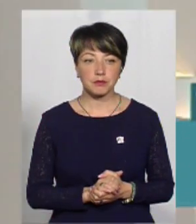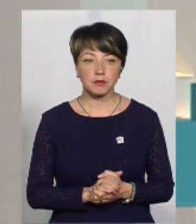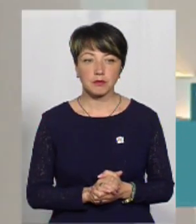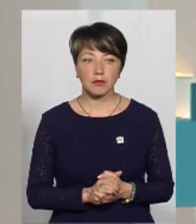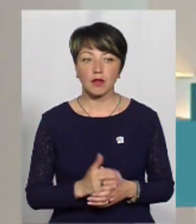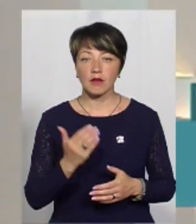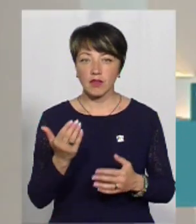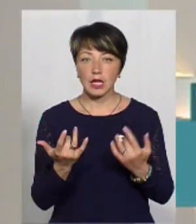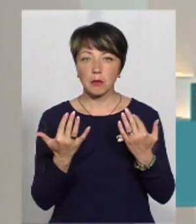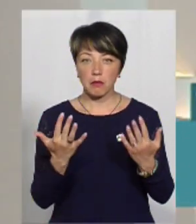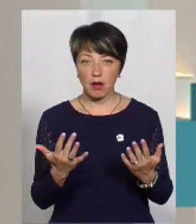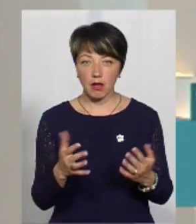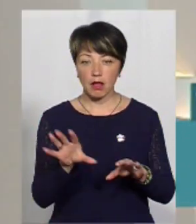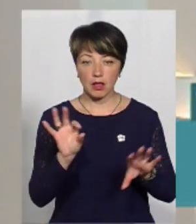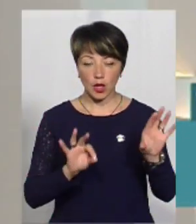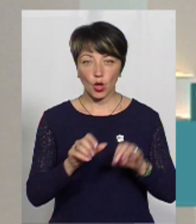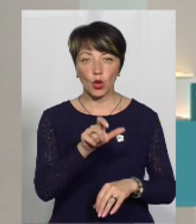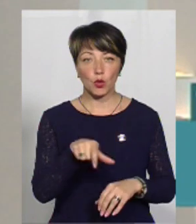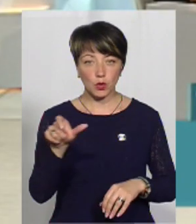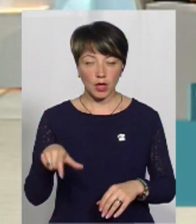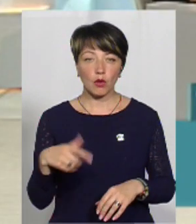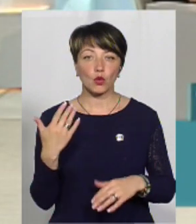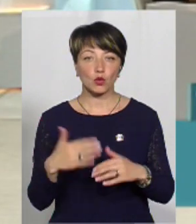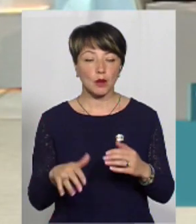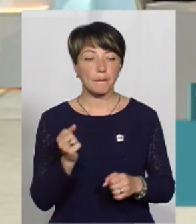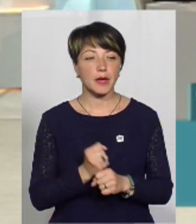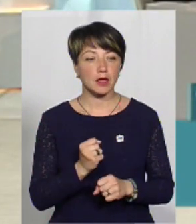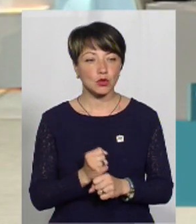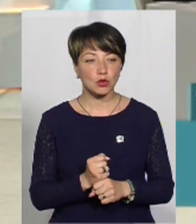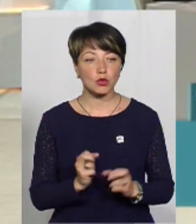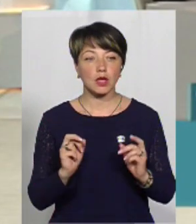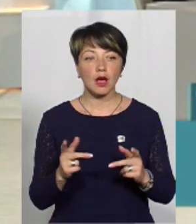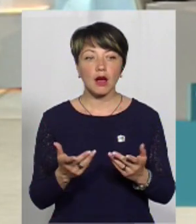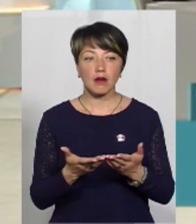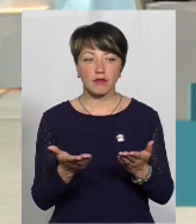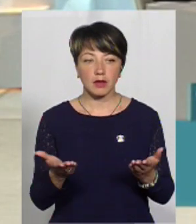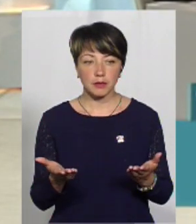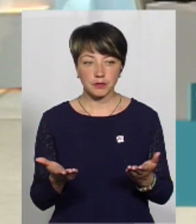Ну, ви набрали цих людей, вони працюють так. Вже. Як ви